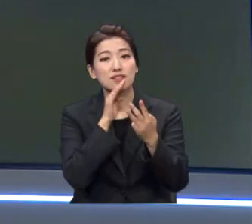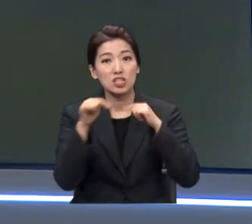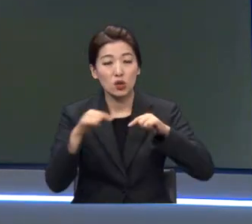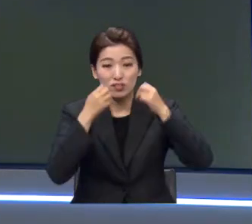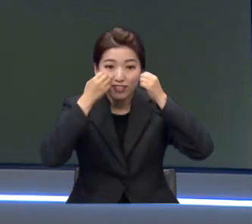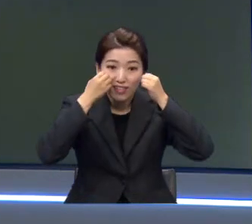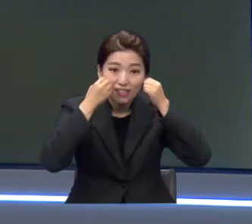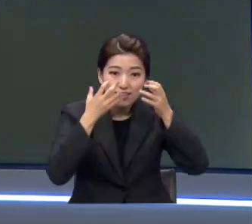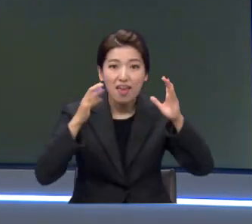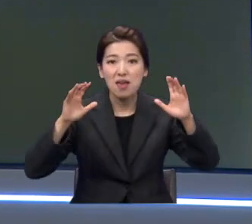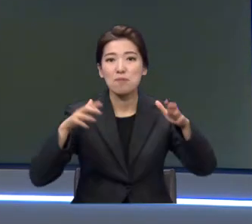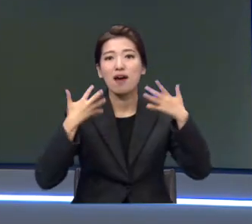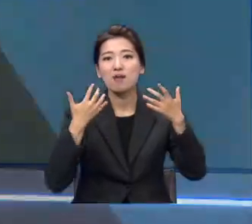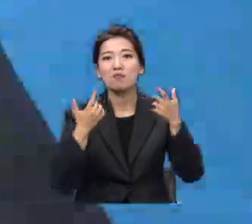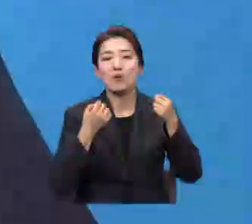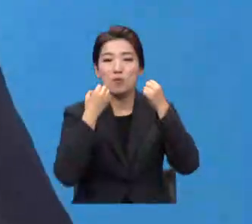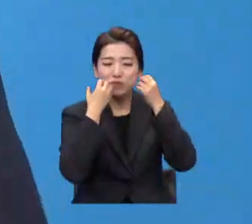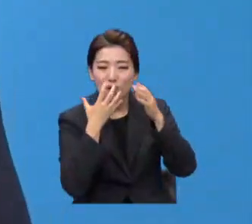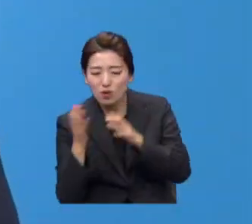불러